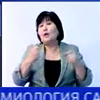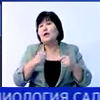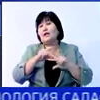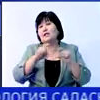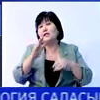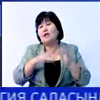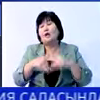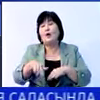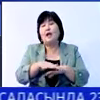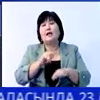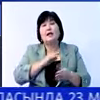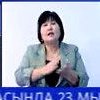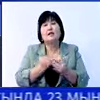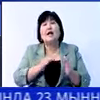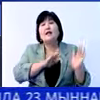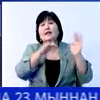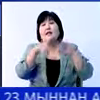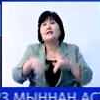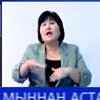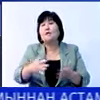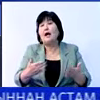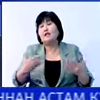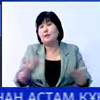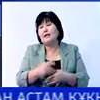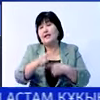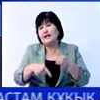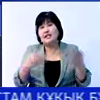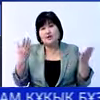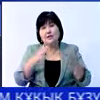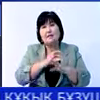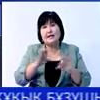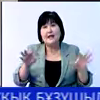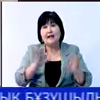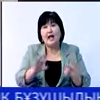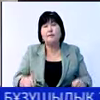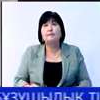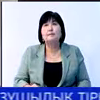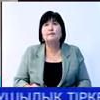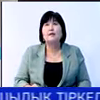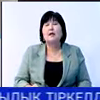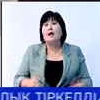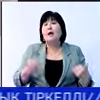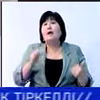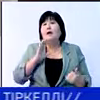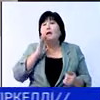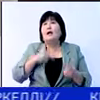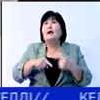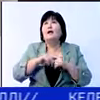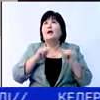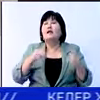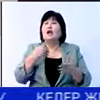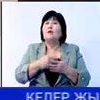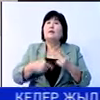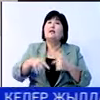халыққа қызмет көрсетуде. Теңізді аймақтағы айшықты ақпараттар келесі бейне материалда. Қазіргі таңда кәсіп ашып,